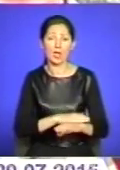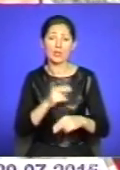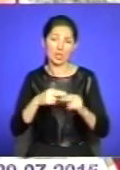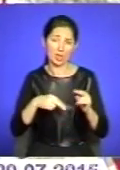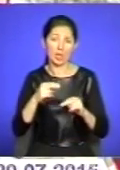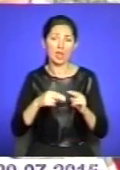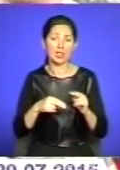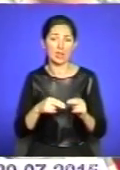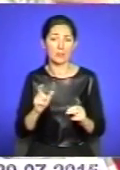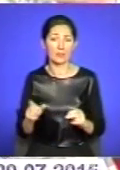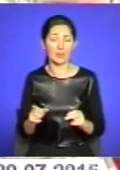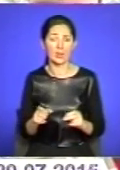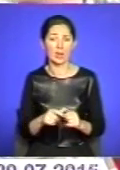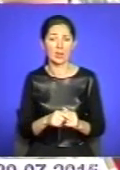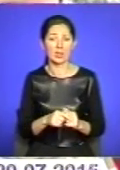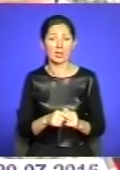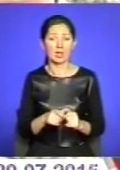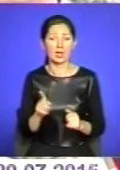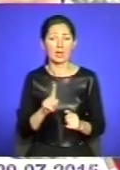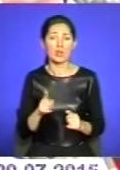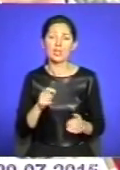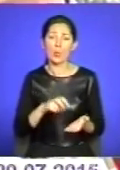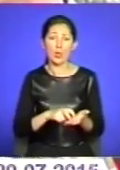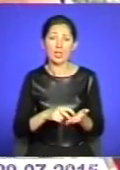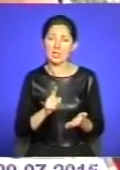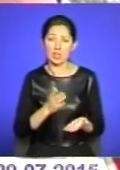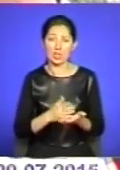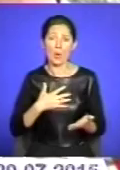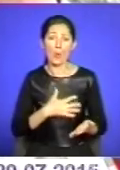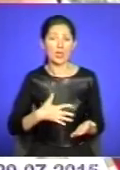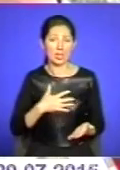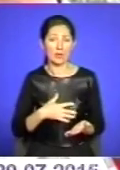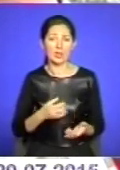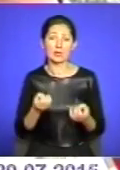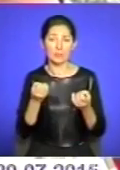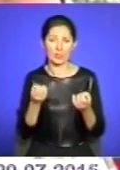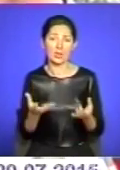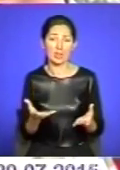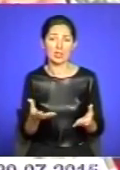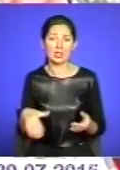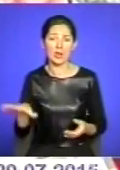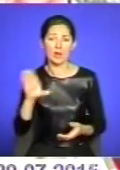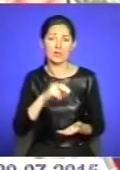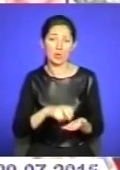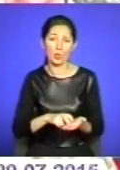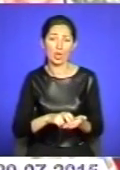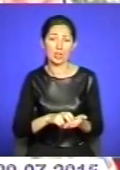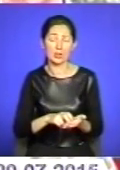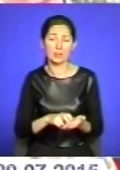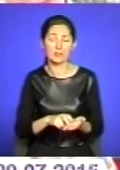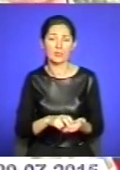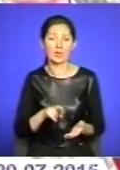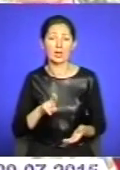Строїтель. Чи боїтеся, чи є якісь переживання, що там? Звісно, усі бояться. Але